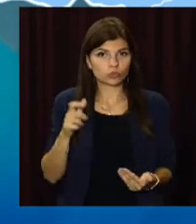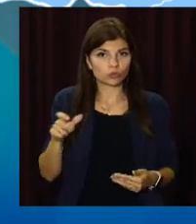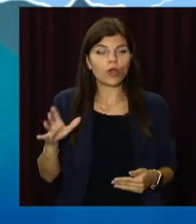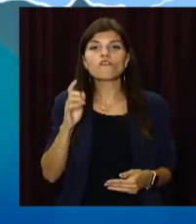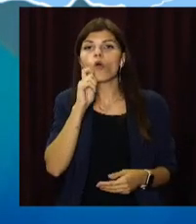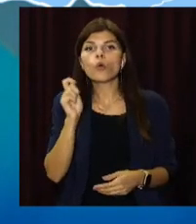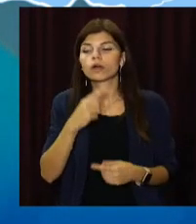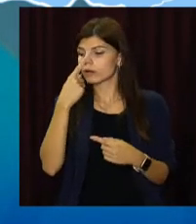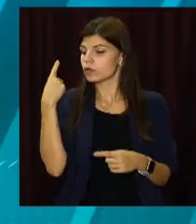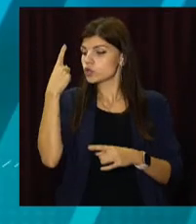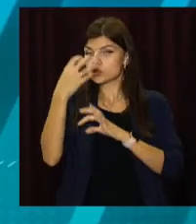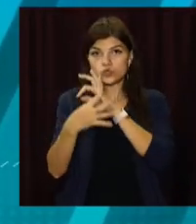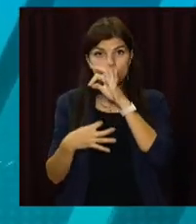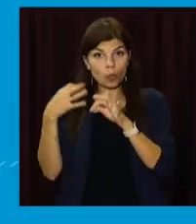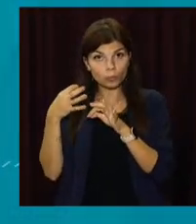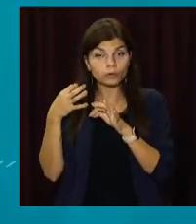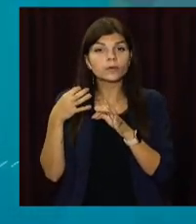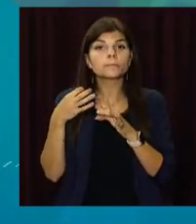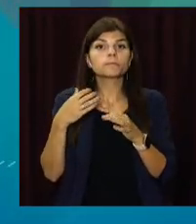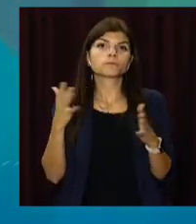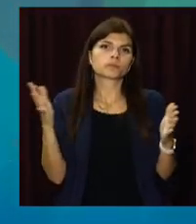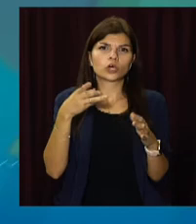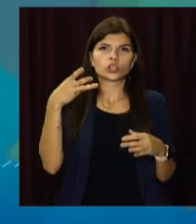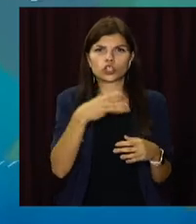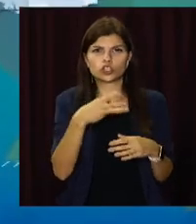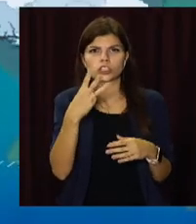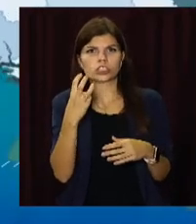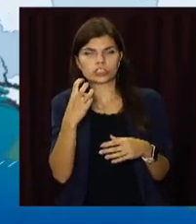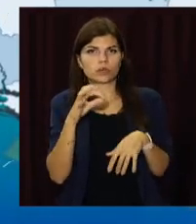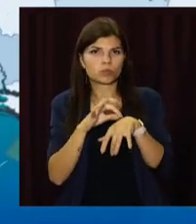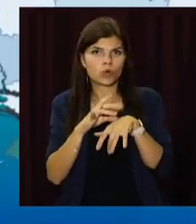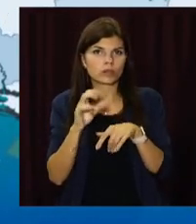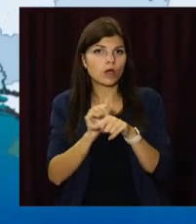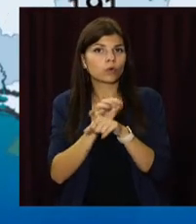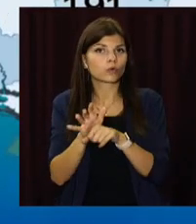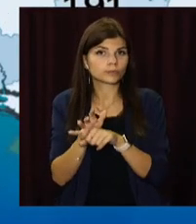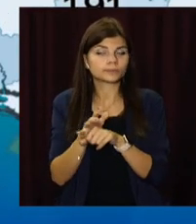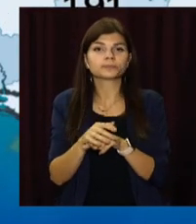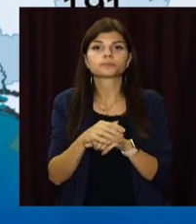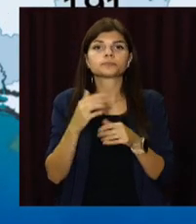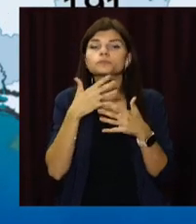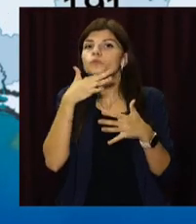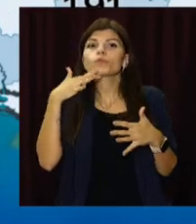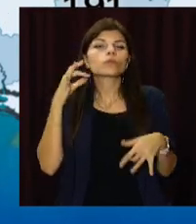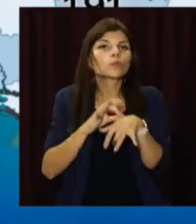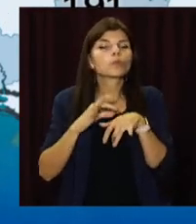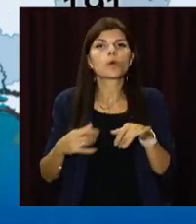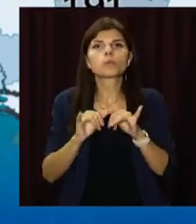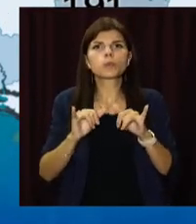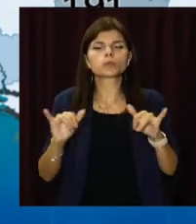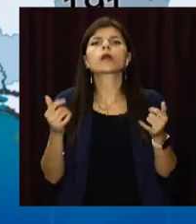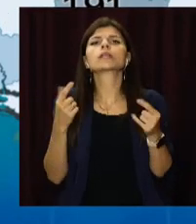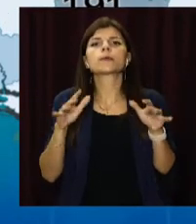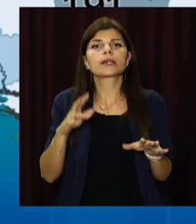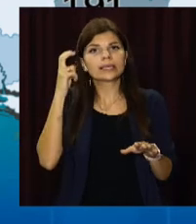В Україні за минулу добу діагностували більш як 3300 недужих на корону. Лідерах за темпами поширення